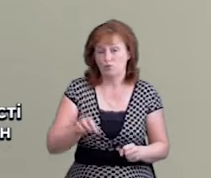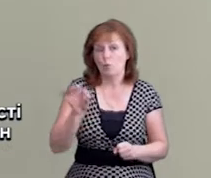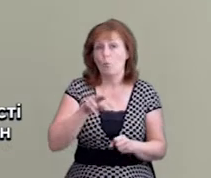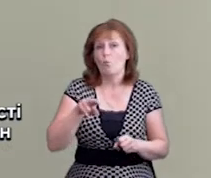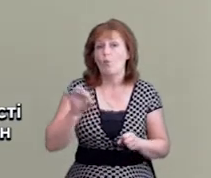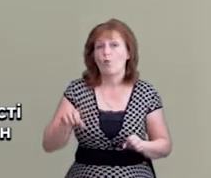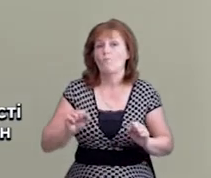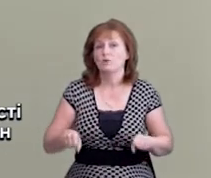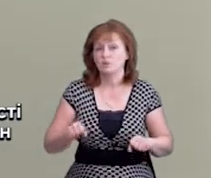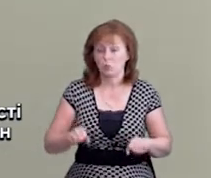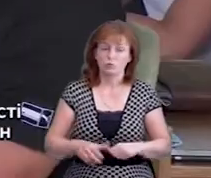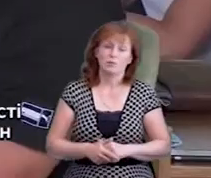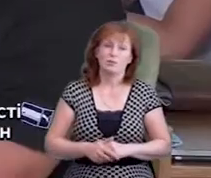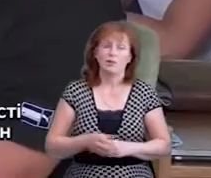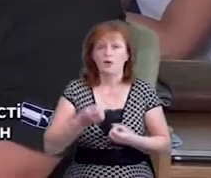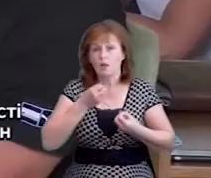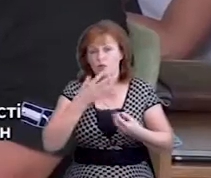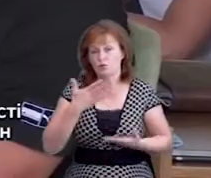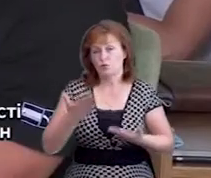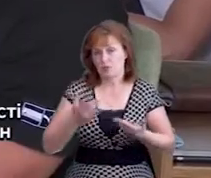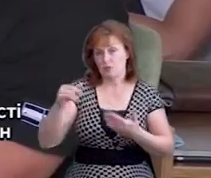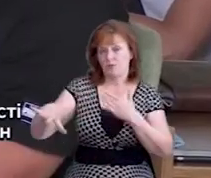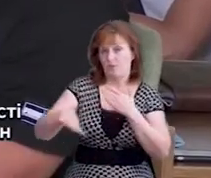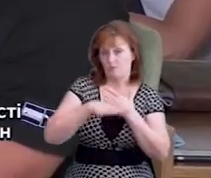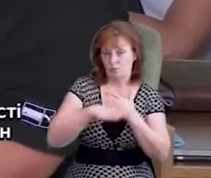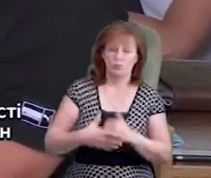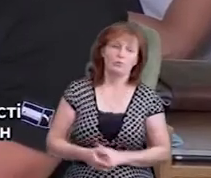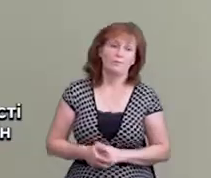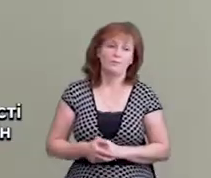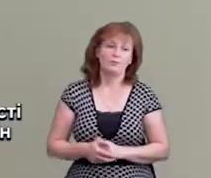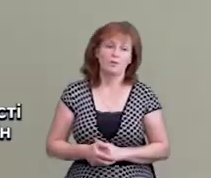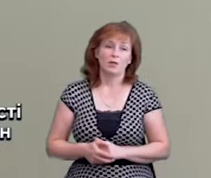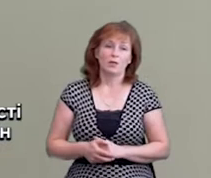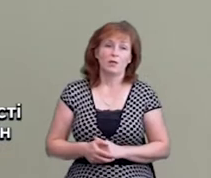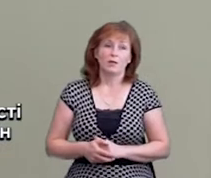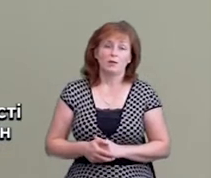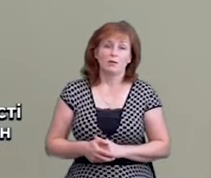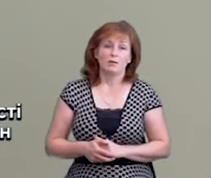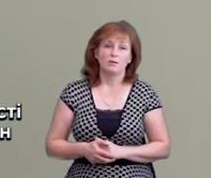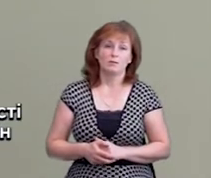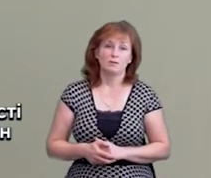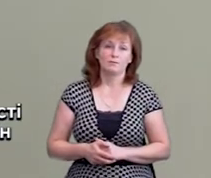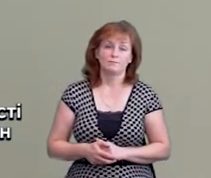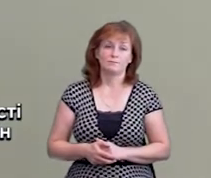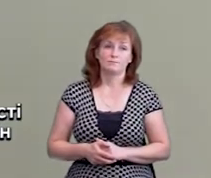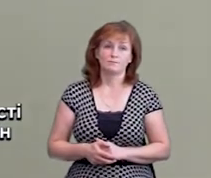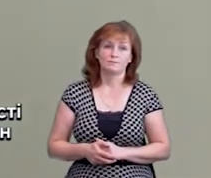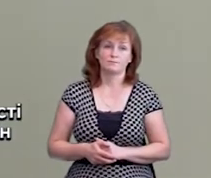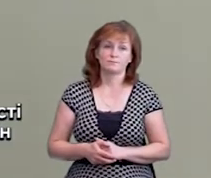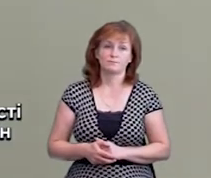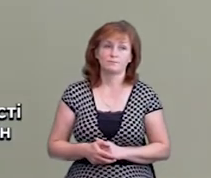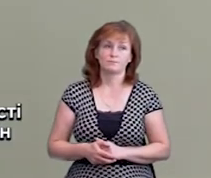можливості і добре, якщо це буде. На свої сили, якщо же-таки. Так или